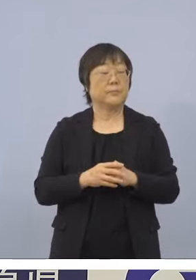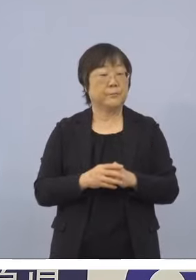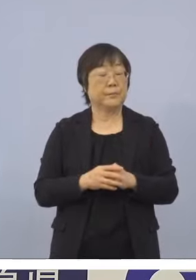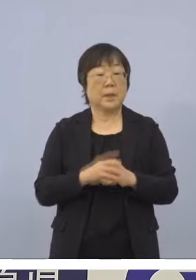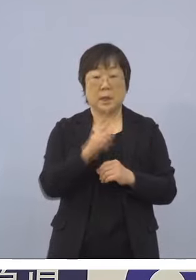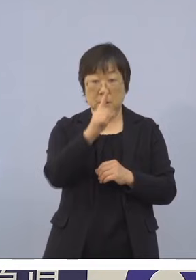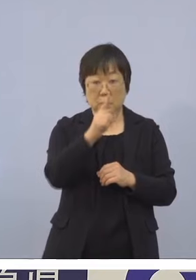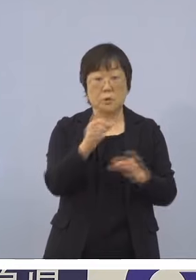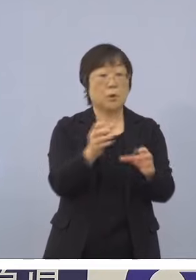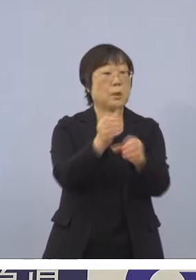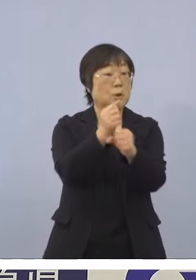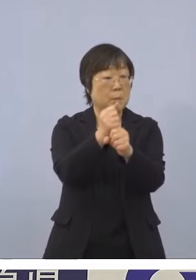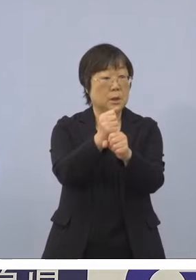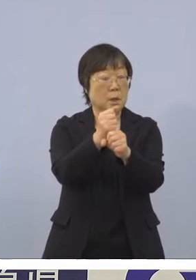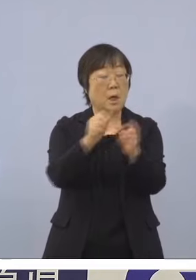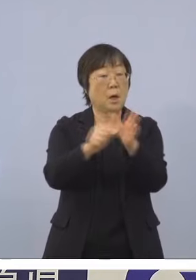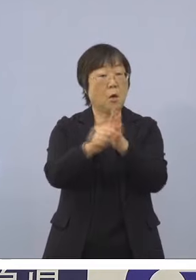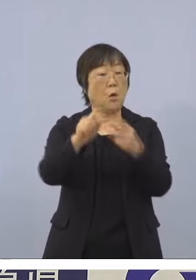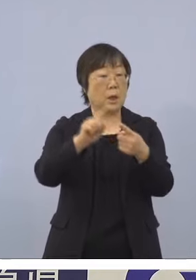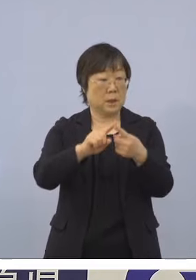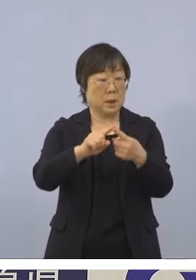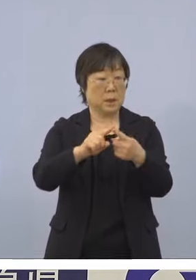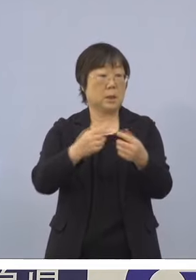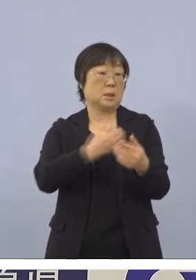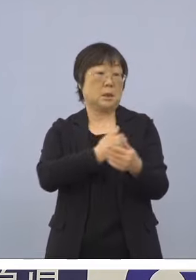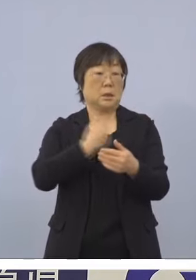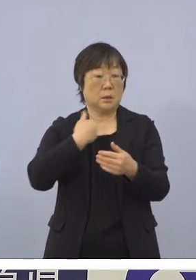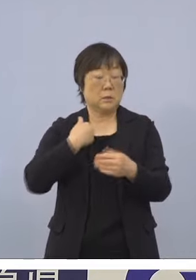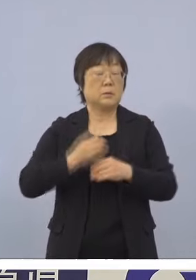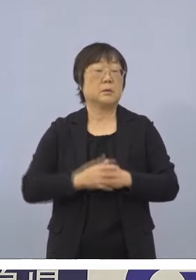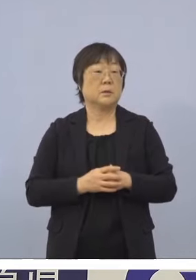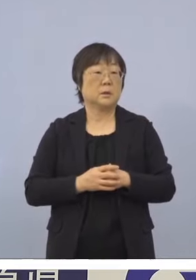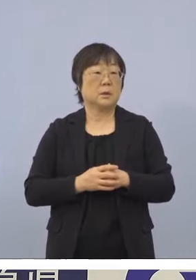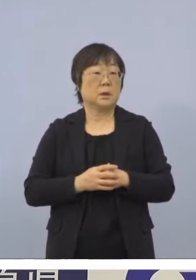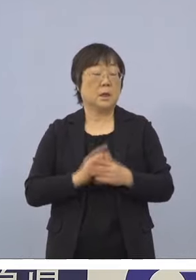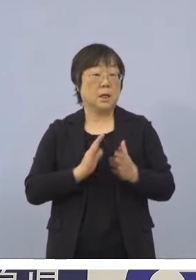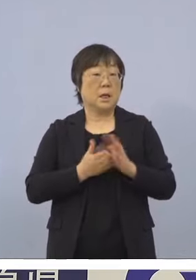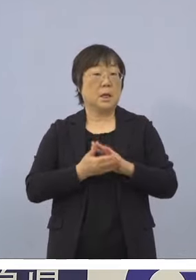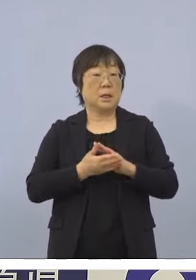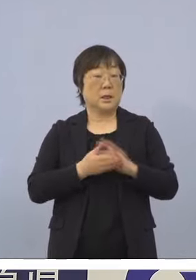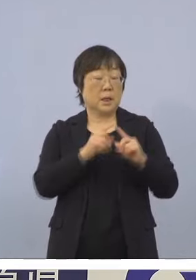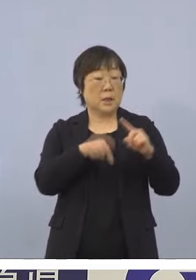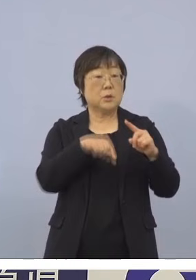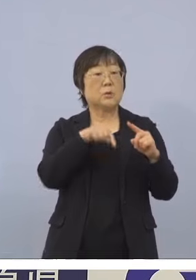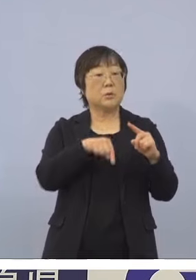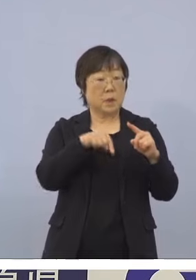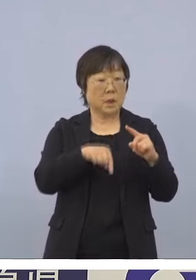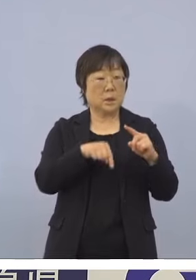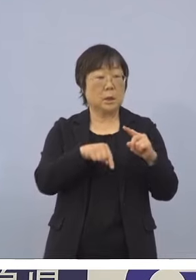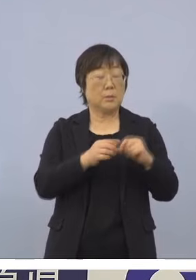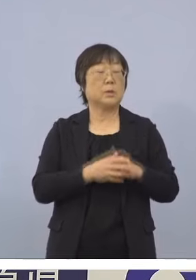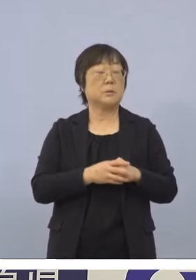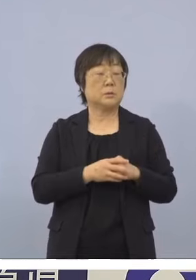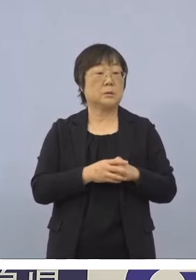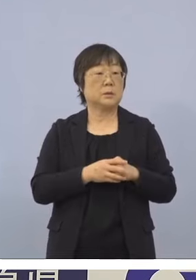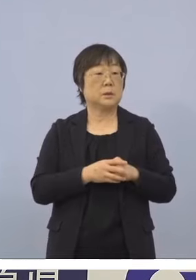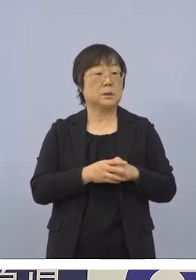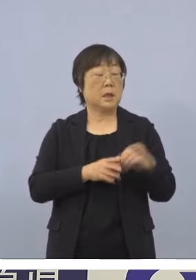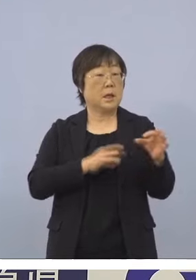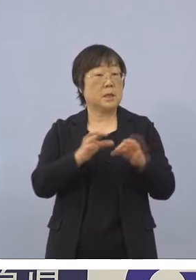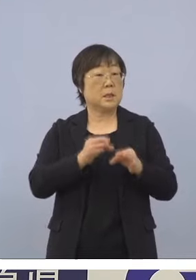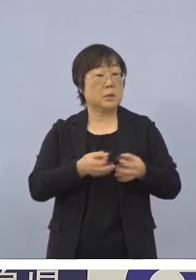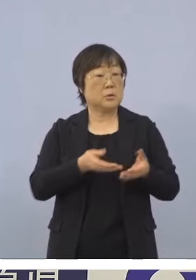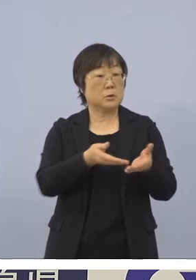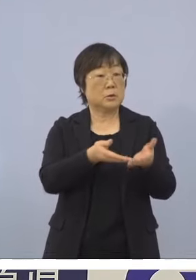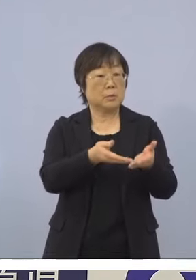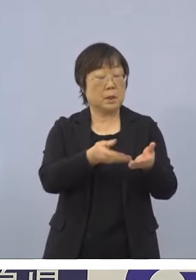一つにするとより効率的になるんじゃないですかとか、で我が県の県庁でそういったセールスをやっている